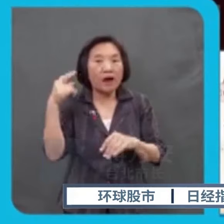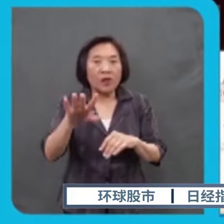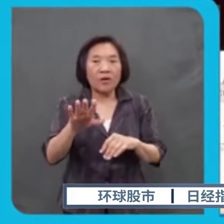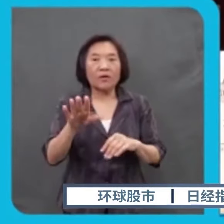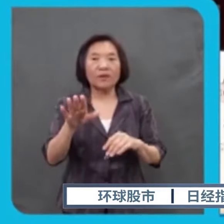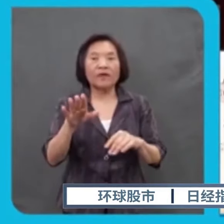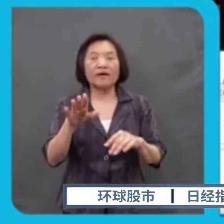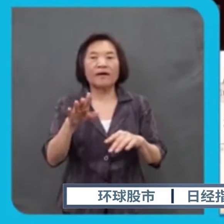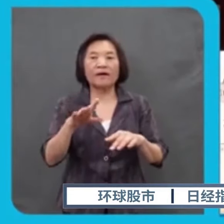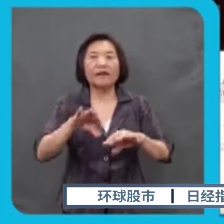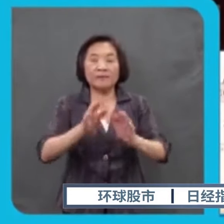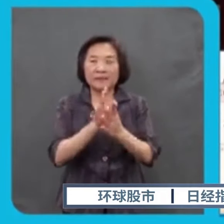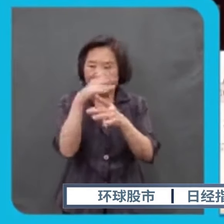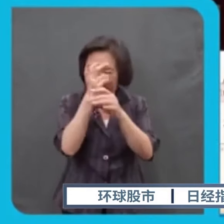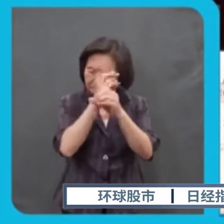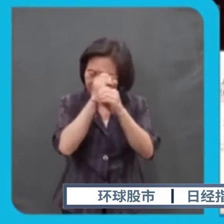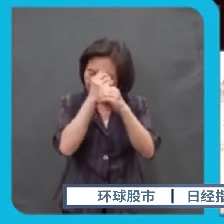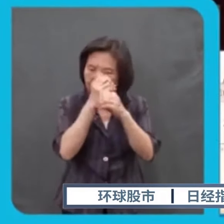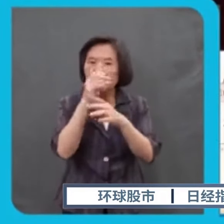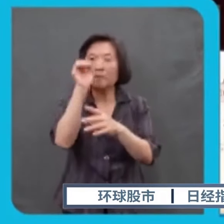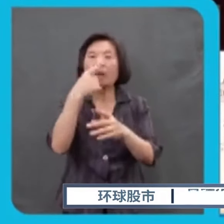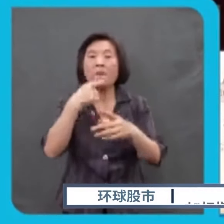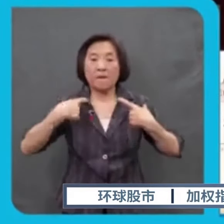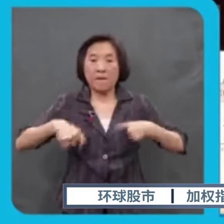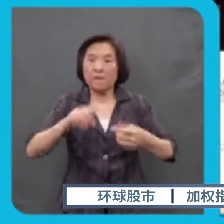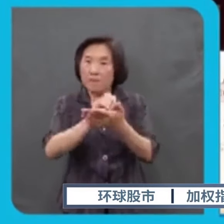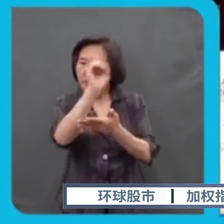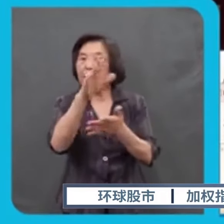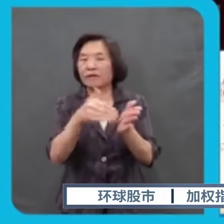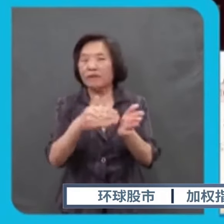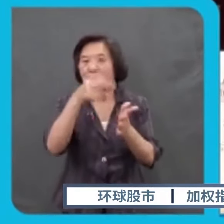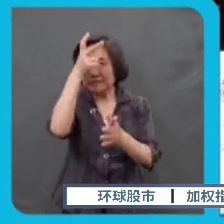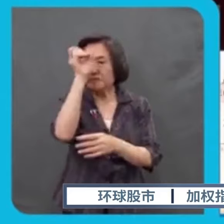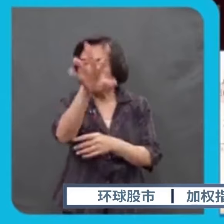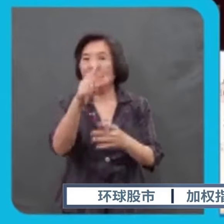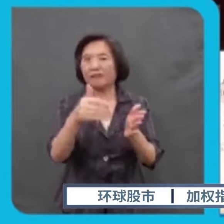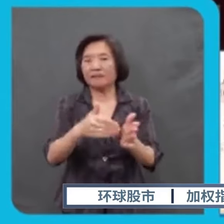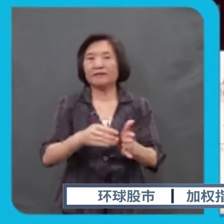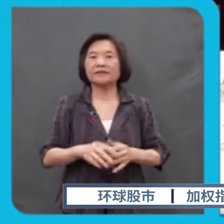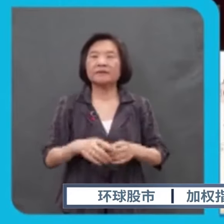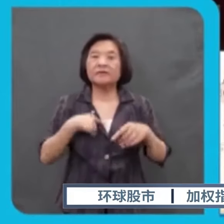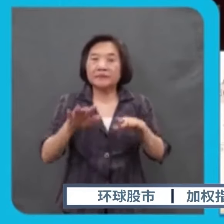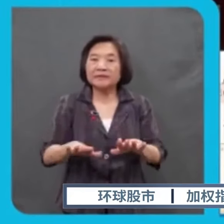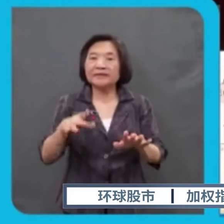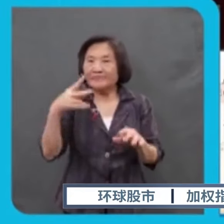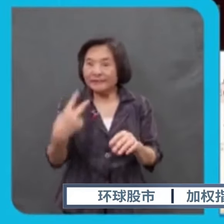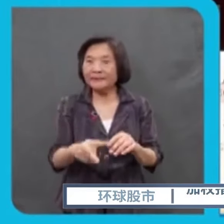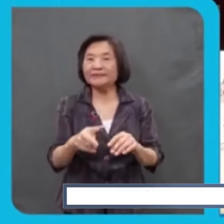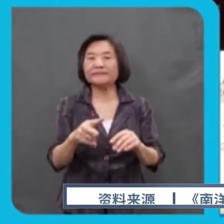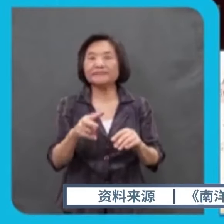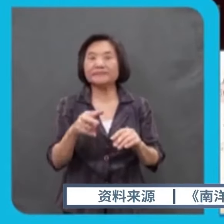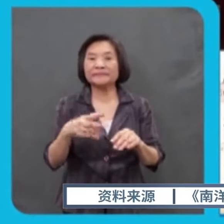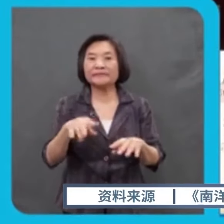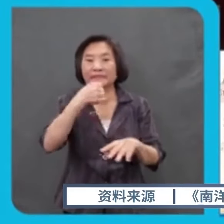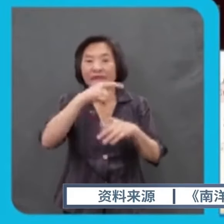的将检验结果告知检方以及警察局。那所以今天我们也再一次的请